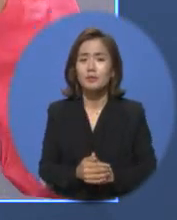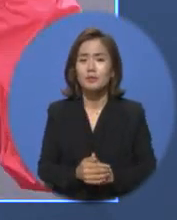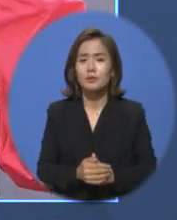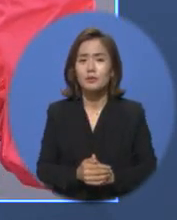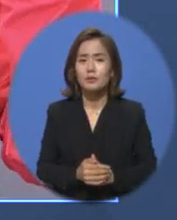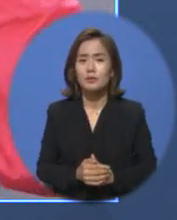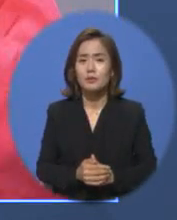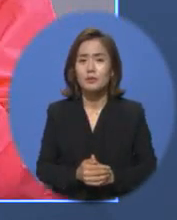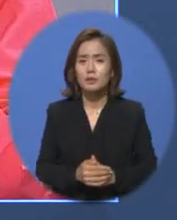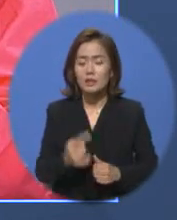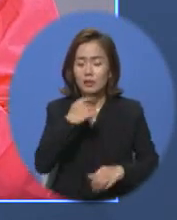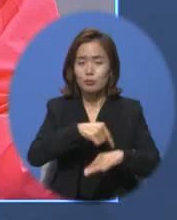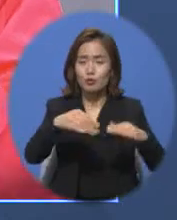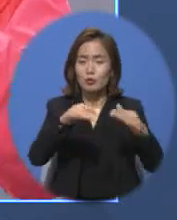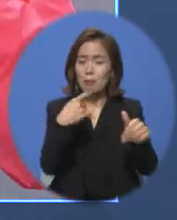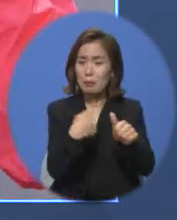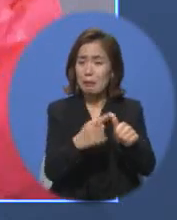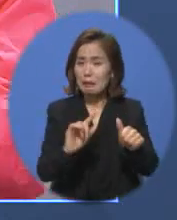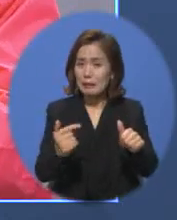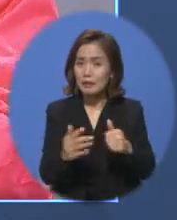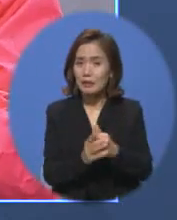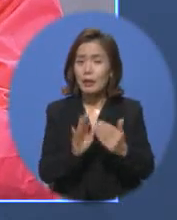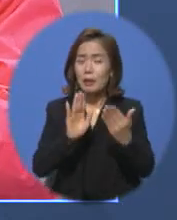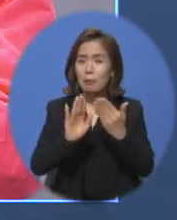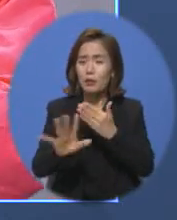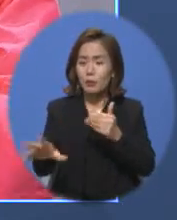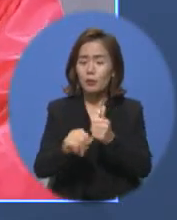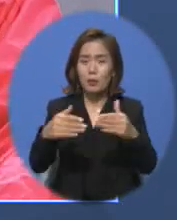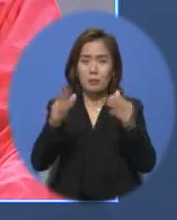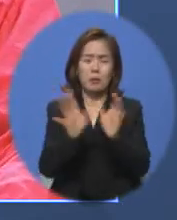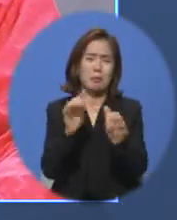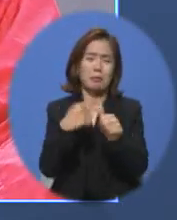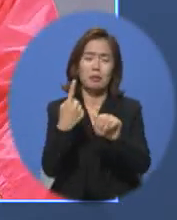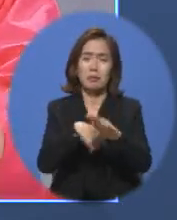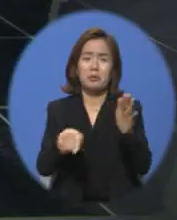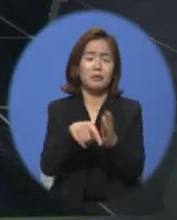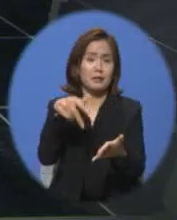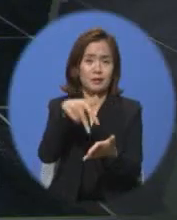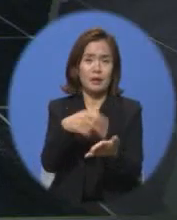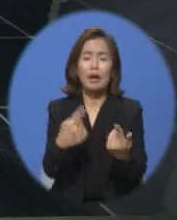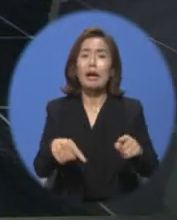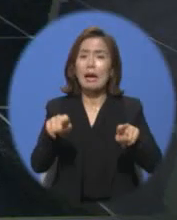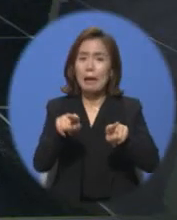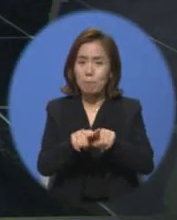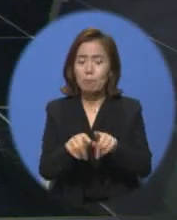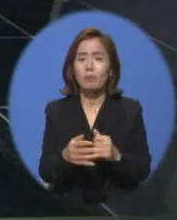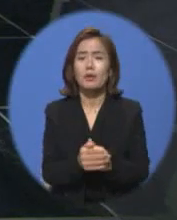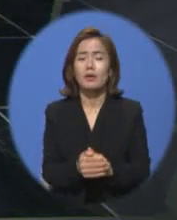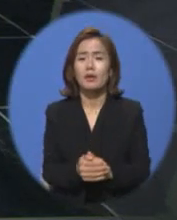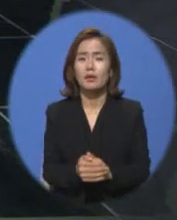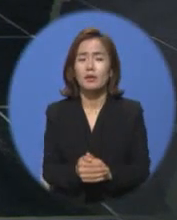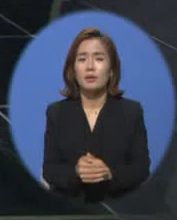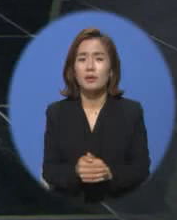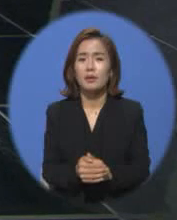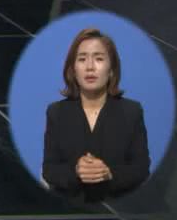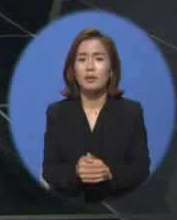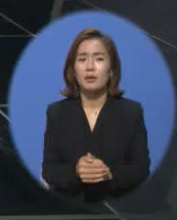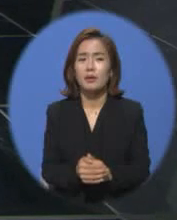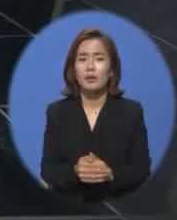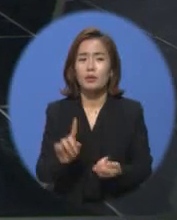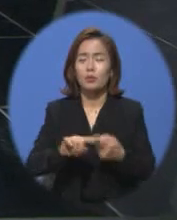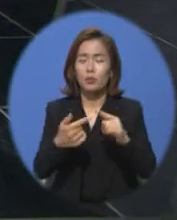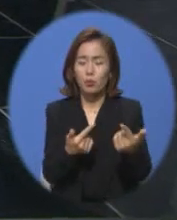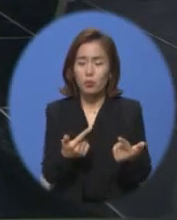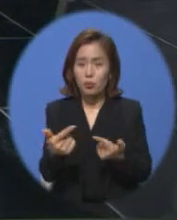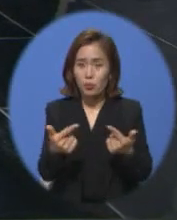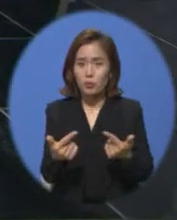저는 민주당이나 미래통합당을비판하기위해이자리에온것이아닙니다.저는 그들과협력하겠습니다. 예.그리고시너지효과를내는 발전을